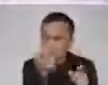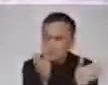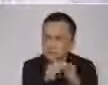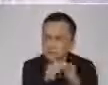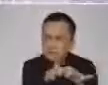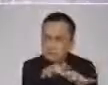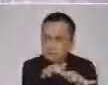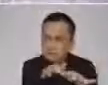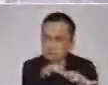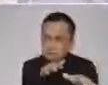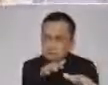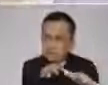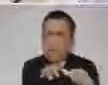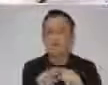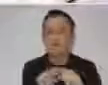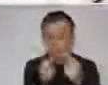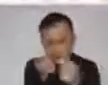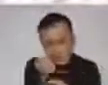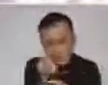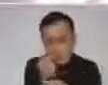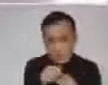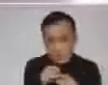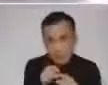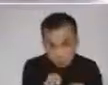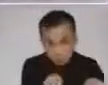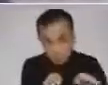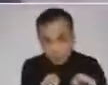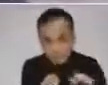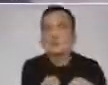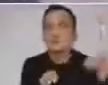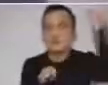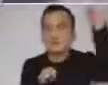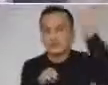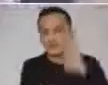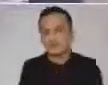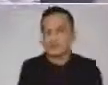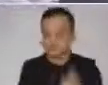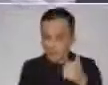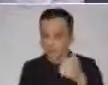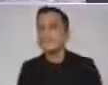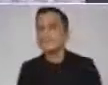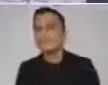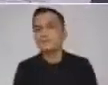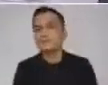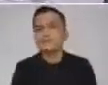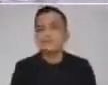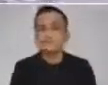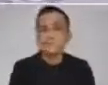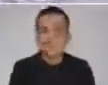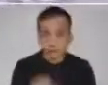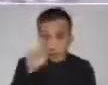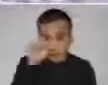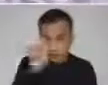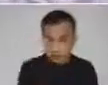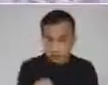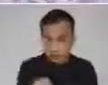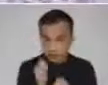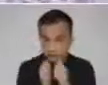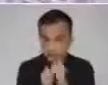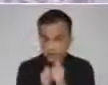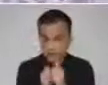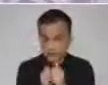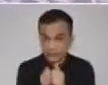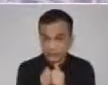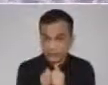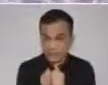yung moderate to slow moving traffic situation ngayon dyan, especially kapag galing ka ng Commonwealth Avenue at Visayas Avenue. Asahan